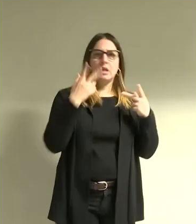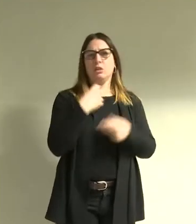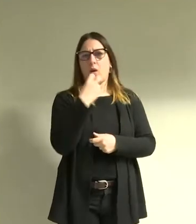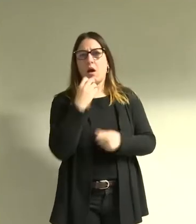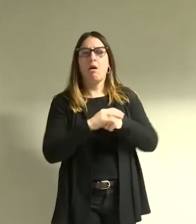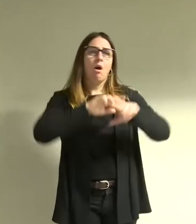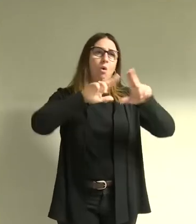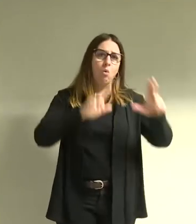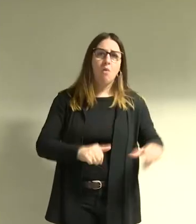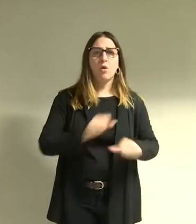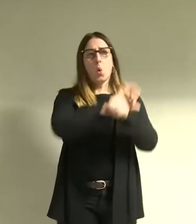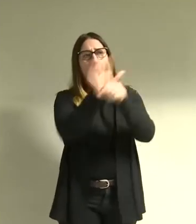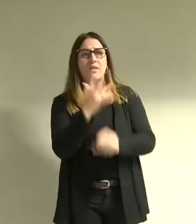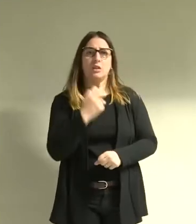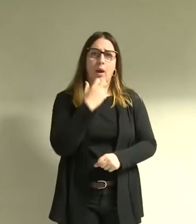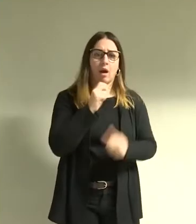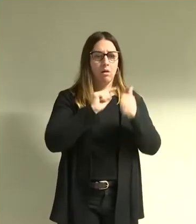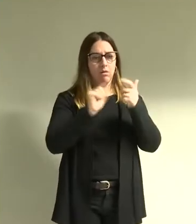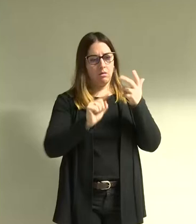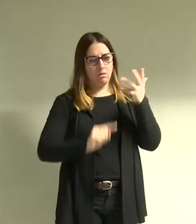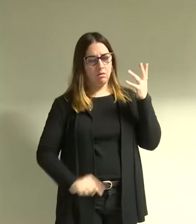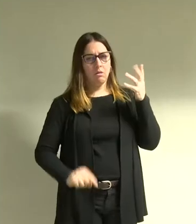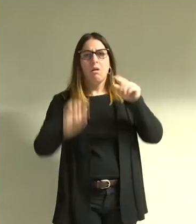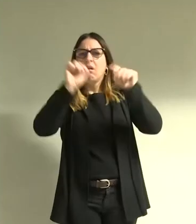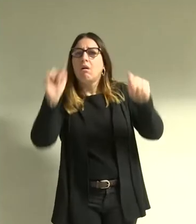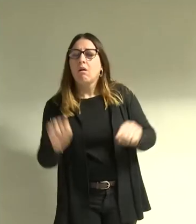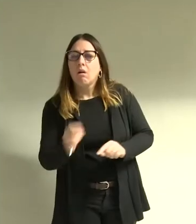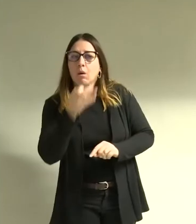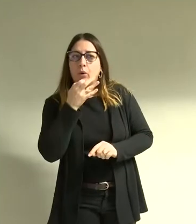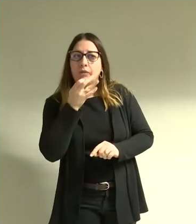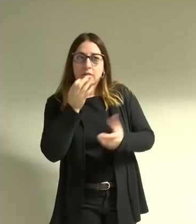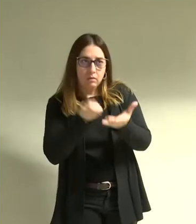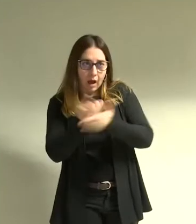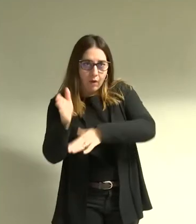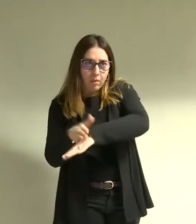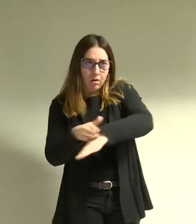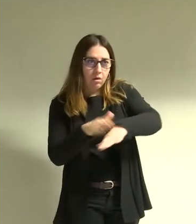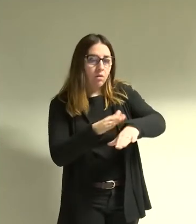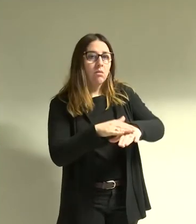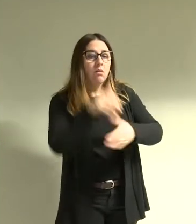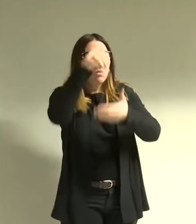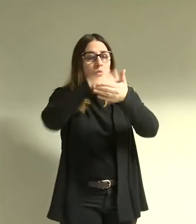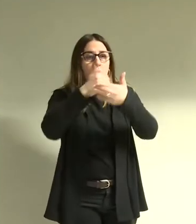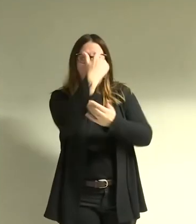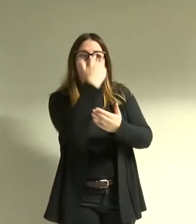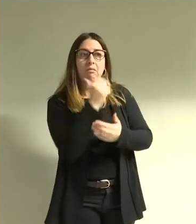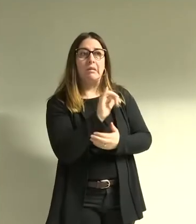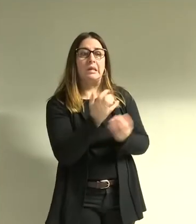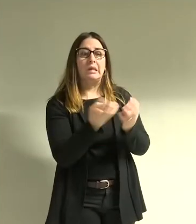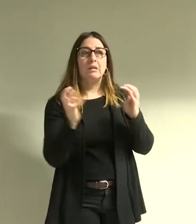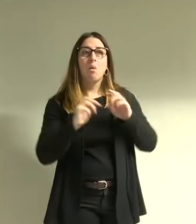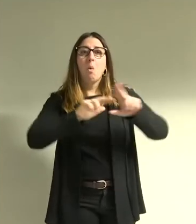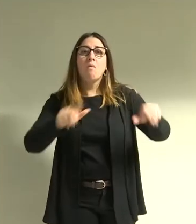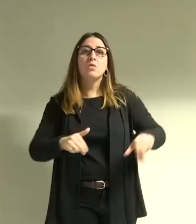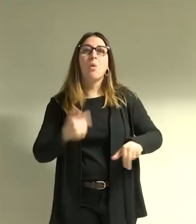city aérienne sur le coup vide entre parenthèses jeu juste signaler que nous n'avons jamais connu ni la composition de cette convention en tant qu'élu de